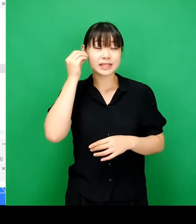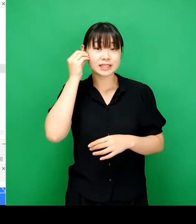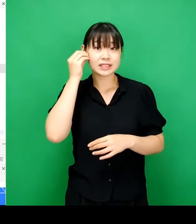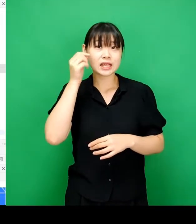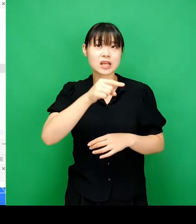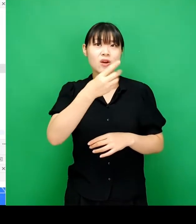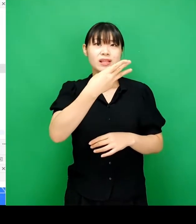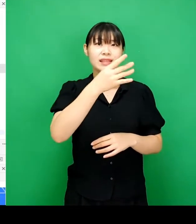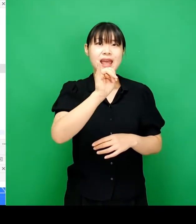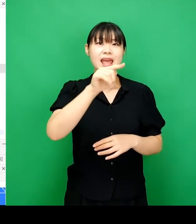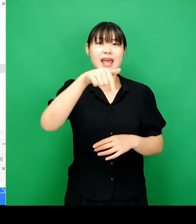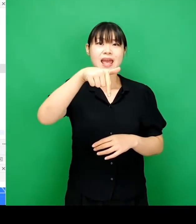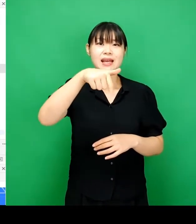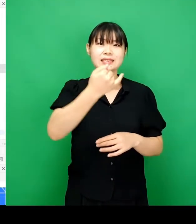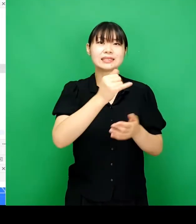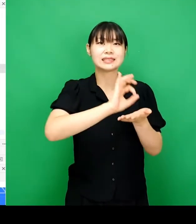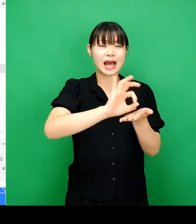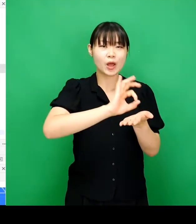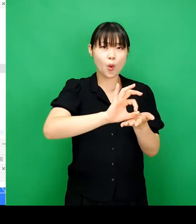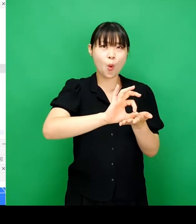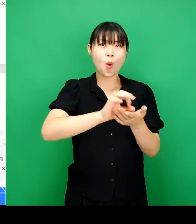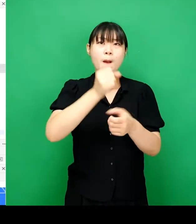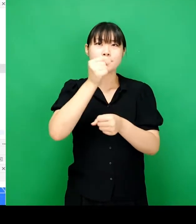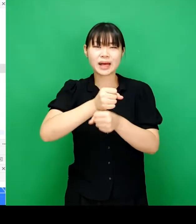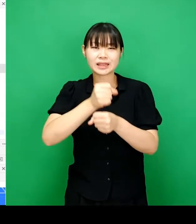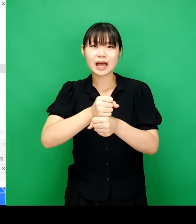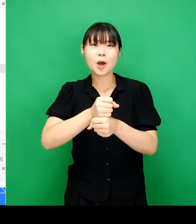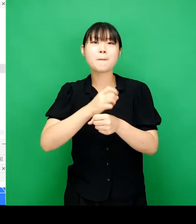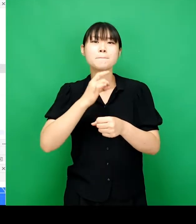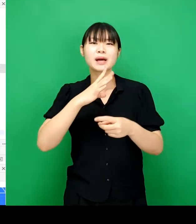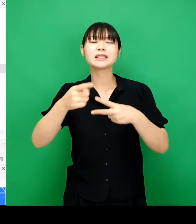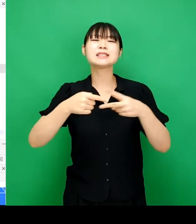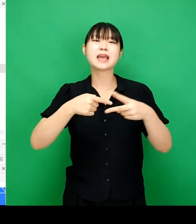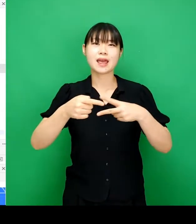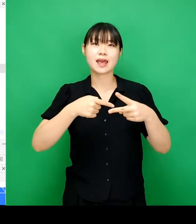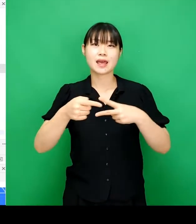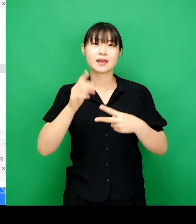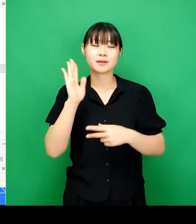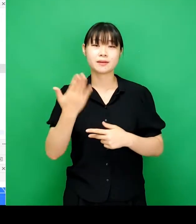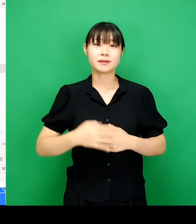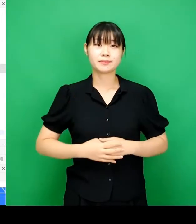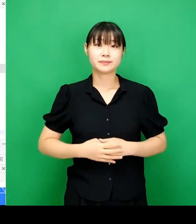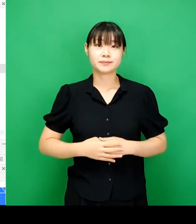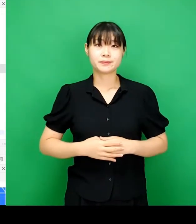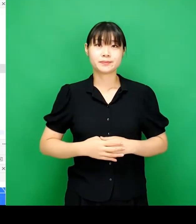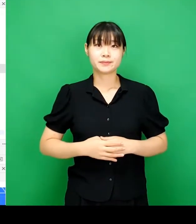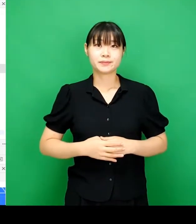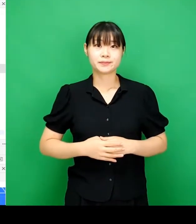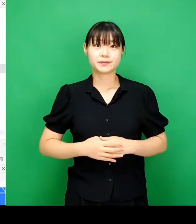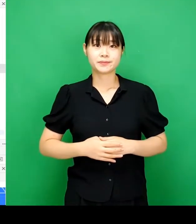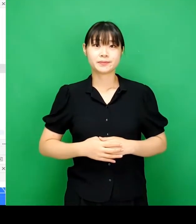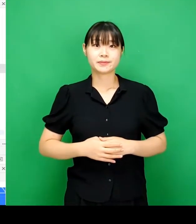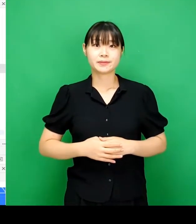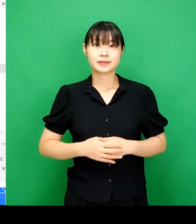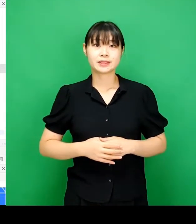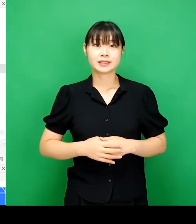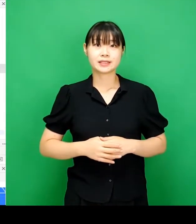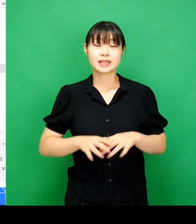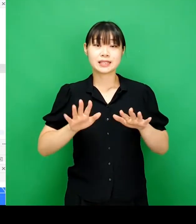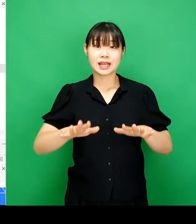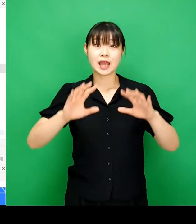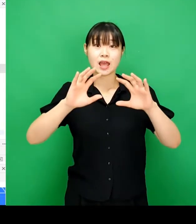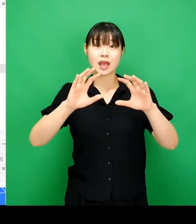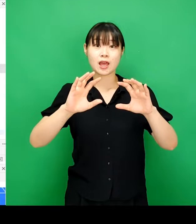이번 강의에서는 웹페이지가 이런 태그들을 사용해 제작된다는 것만 이해하시면 됩니다.